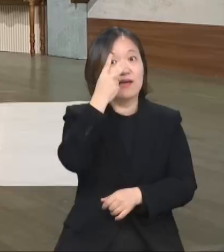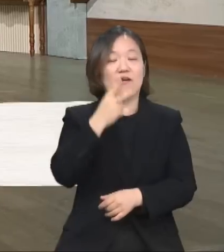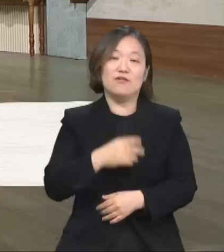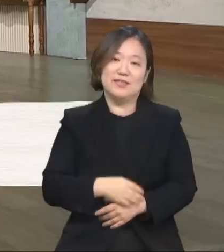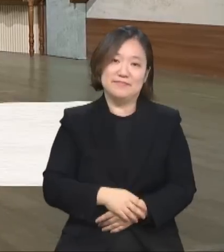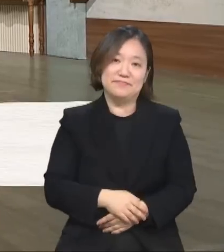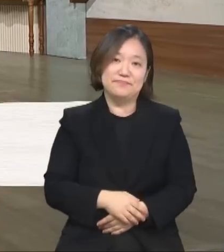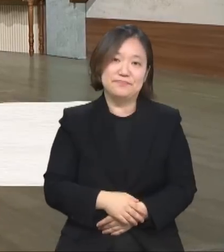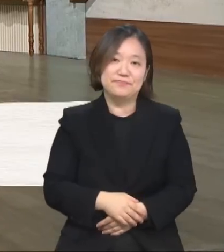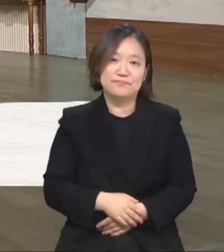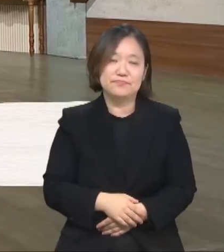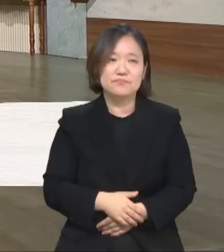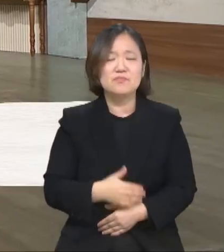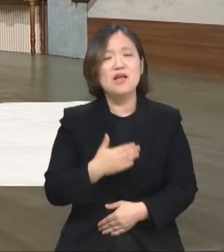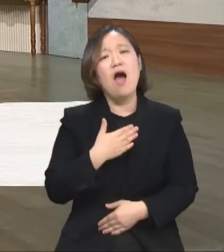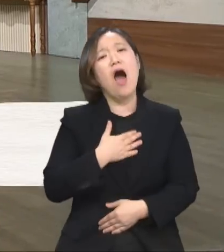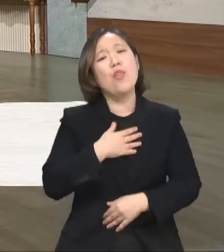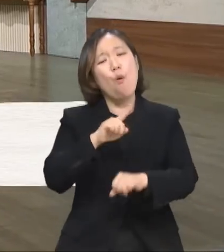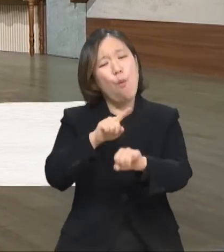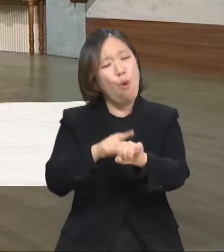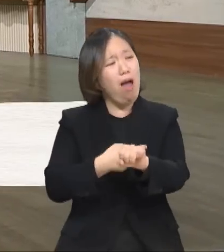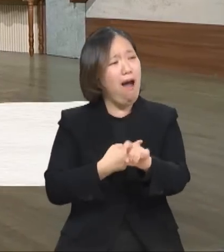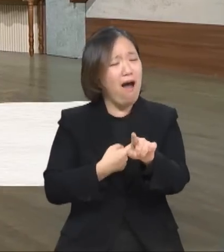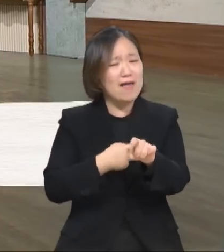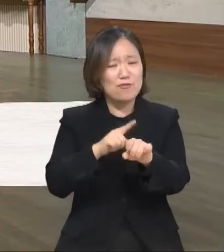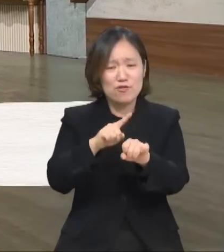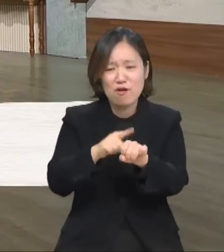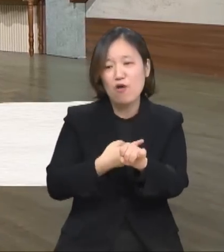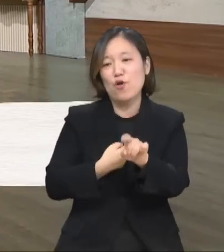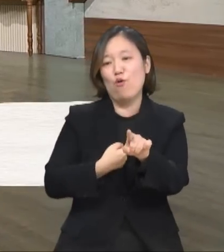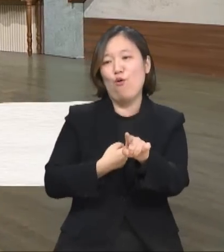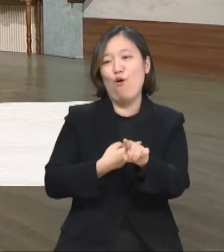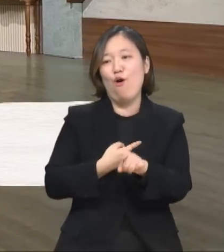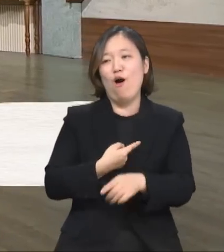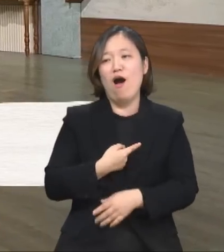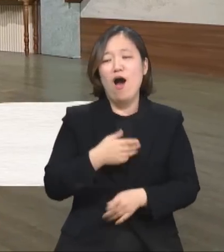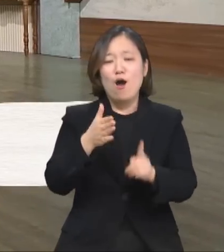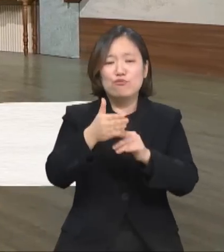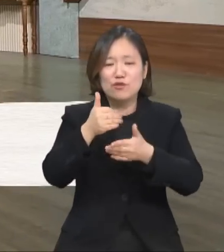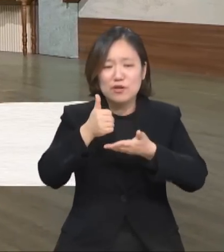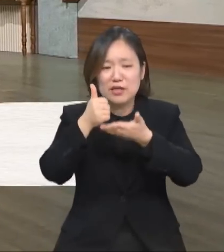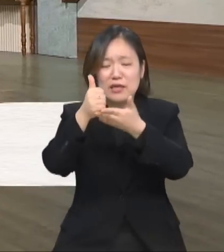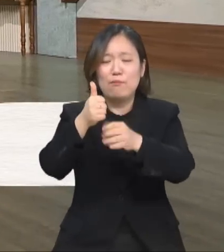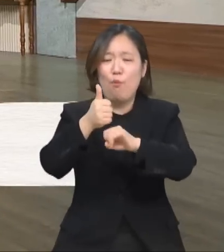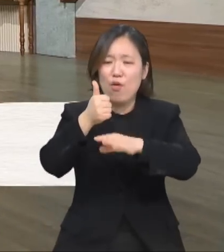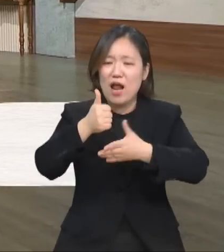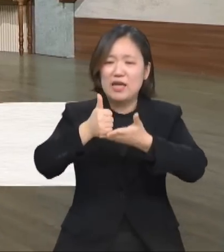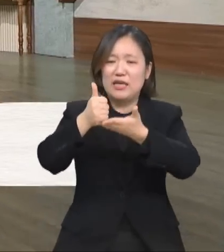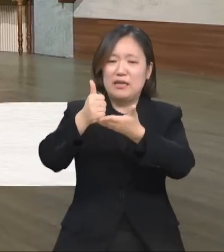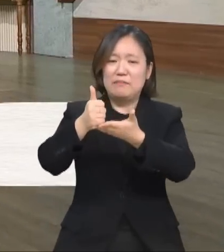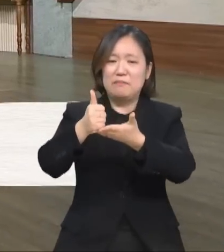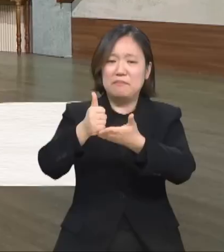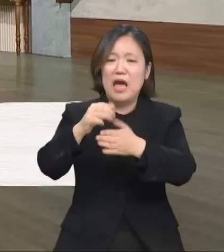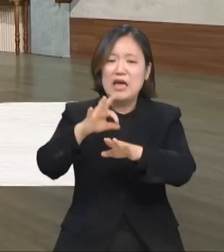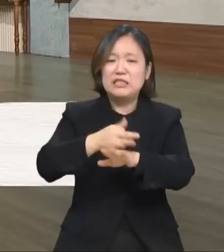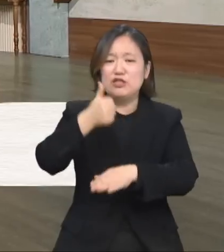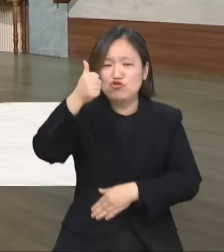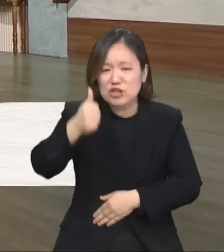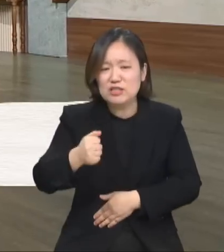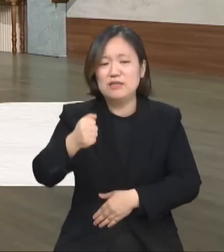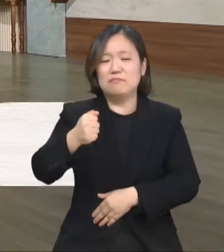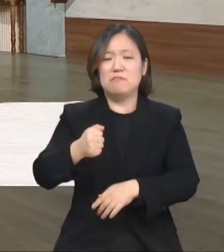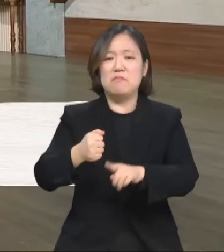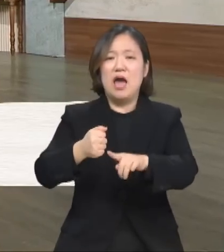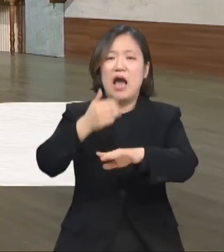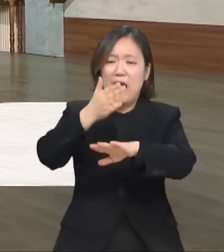저도 모르게 불보살님 신중님 감사합니다 하며 엉엉 울면서